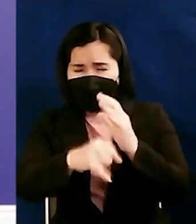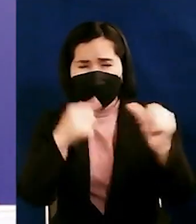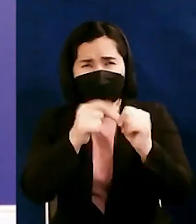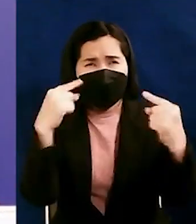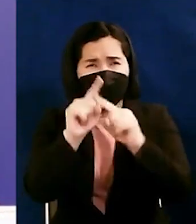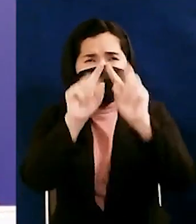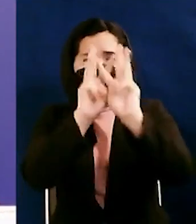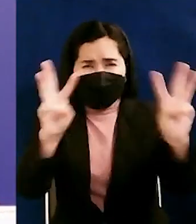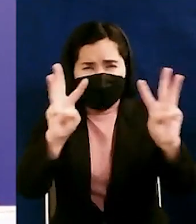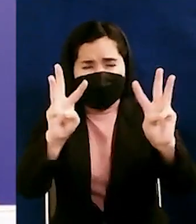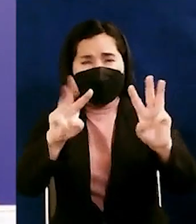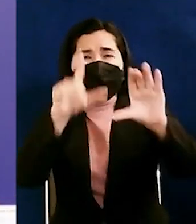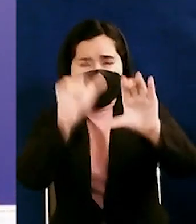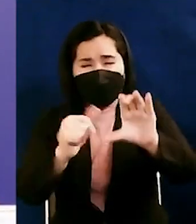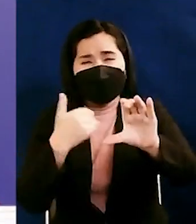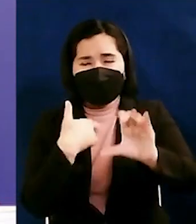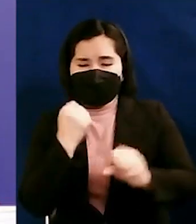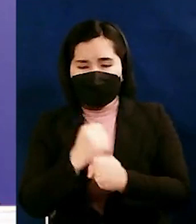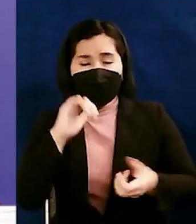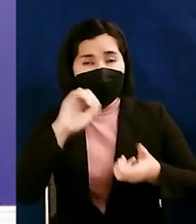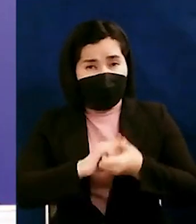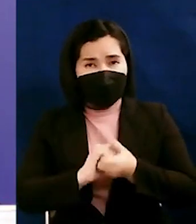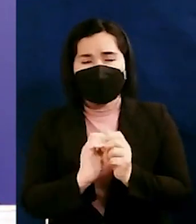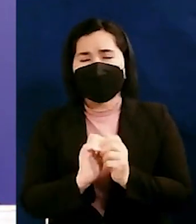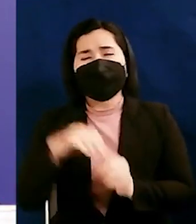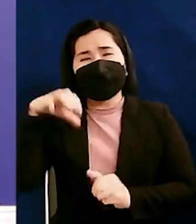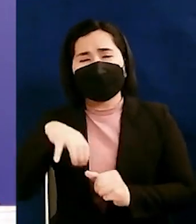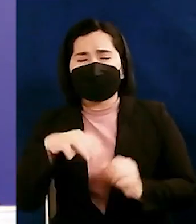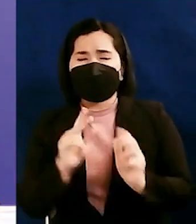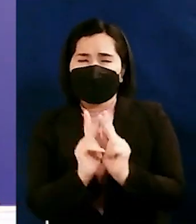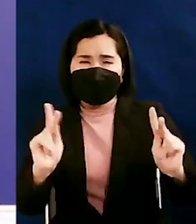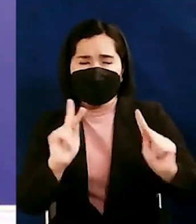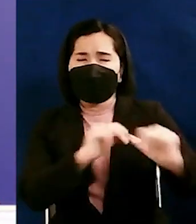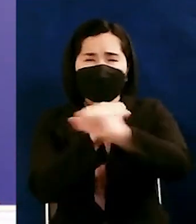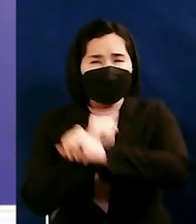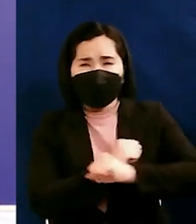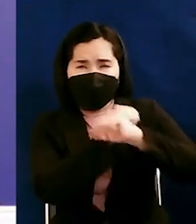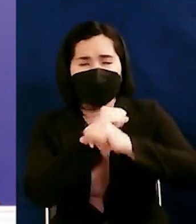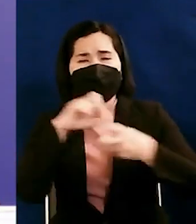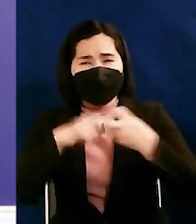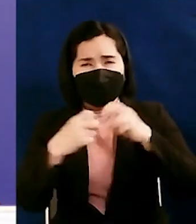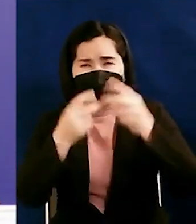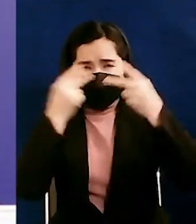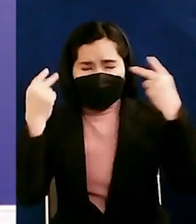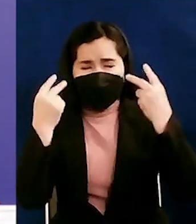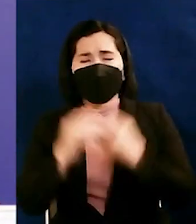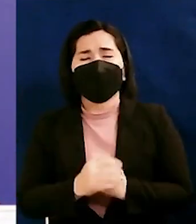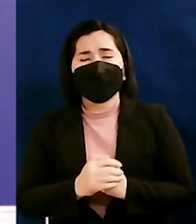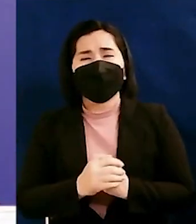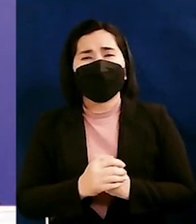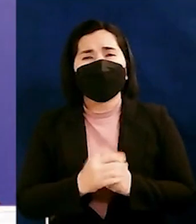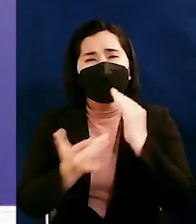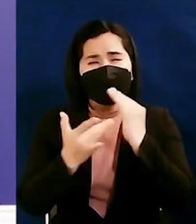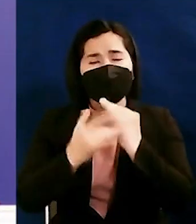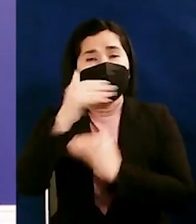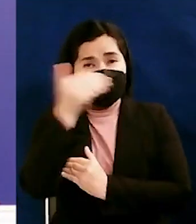สำนักงานคณะกรรมการการรักษาความมั่นคงปลอดภัยไซเบอร์แห่งชาตินะครับแล้วก็กระทรวงดีอีนะครับกับก